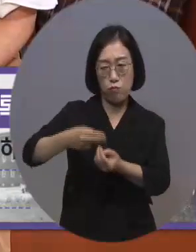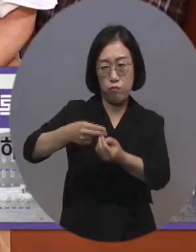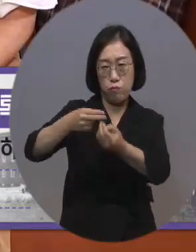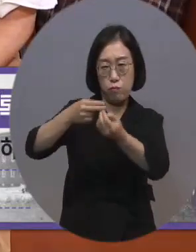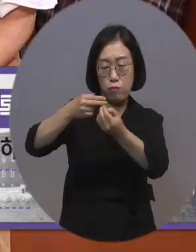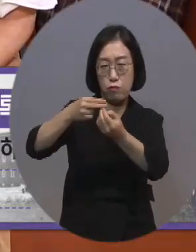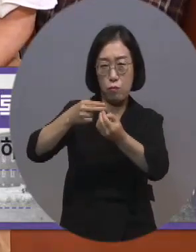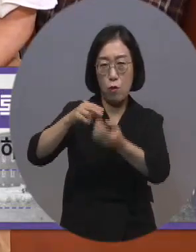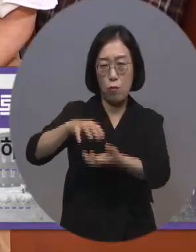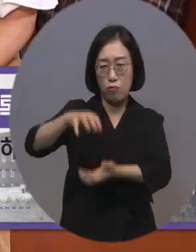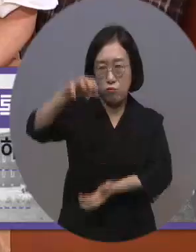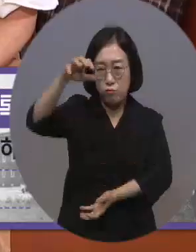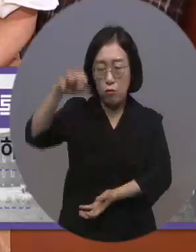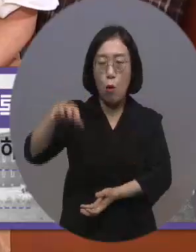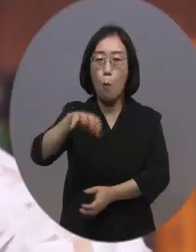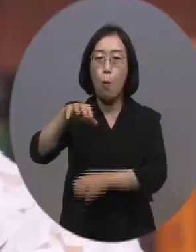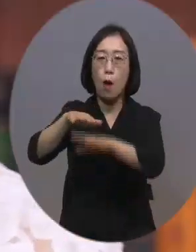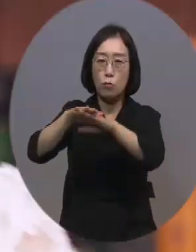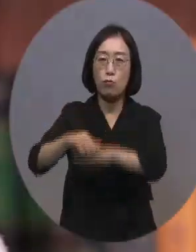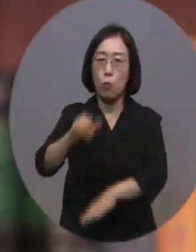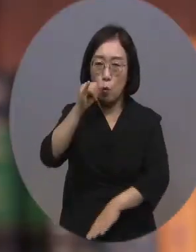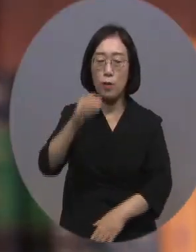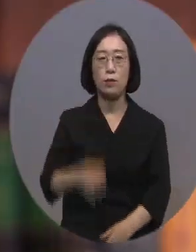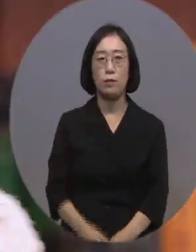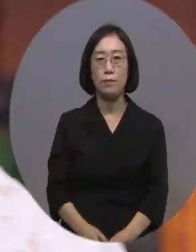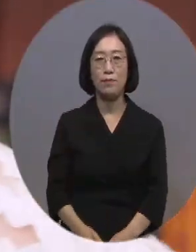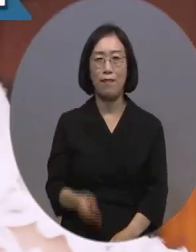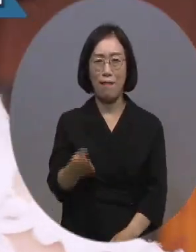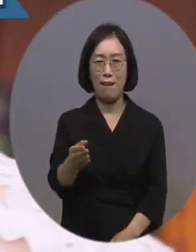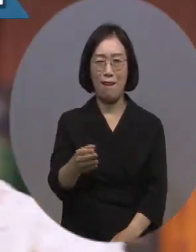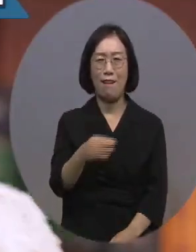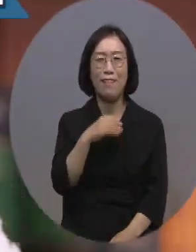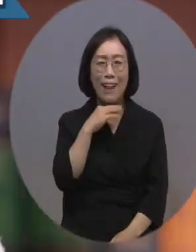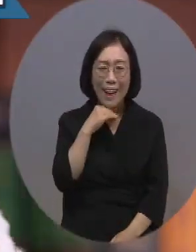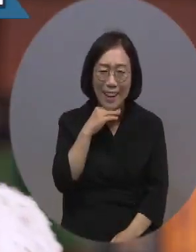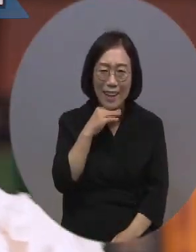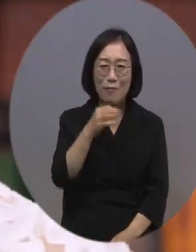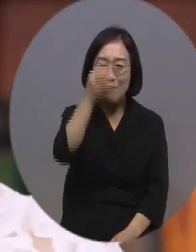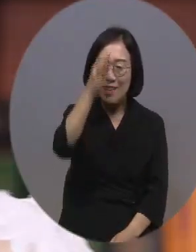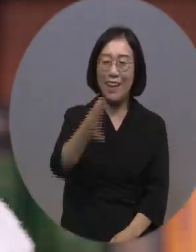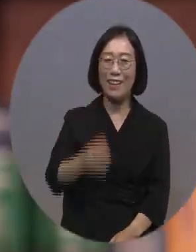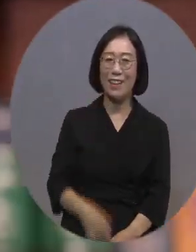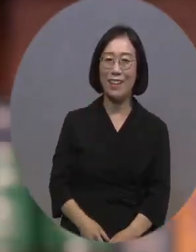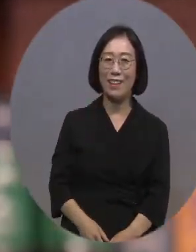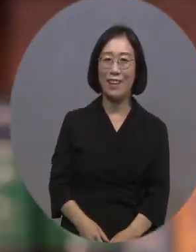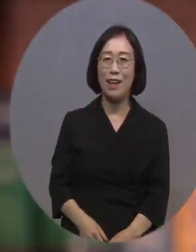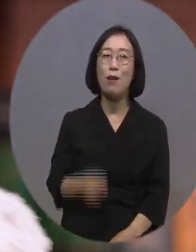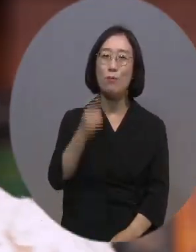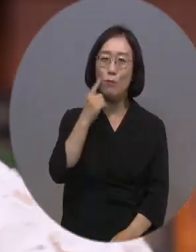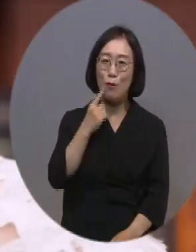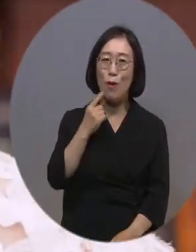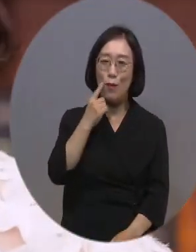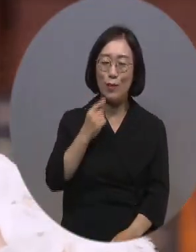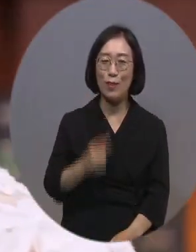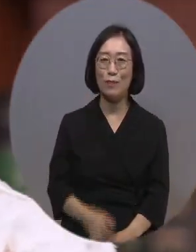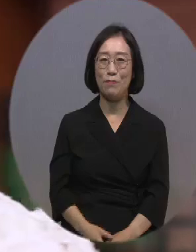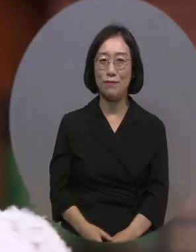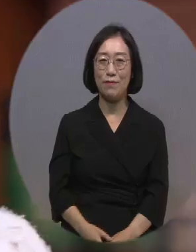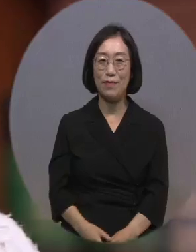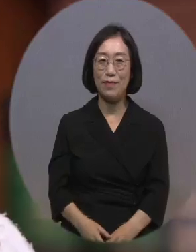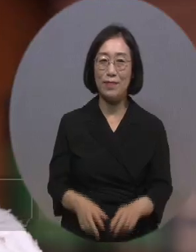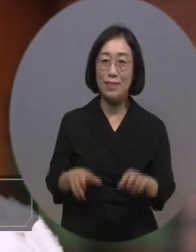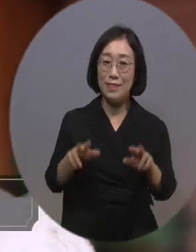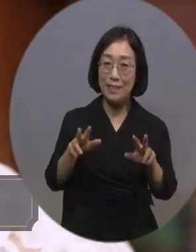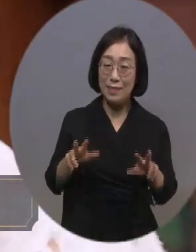데이터베이스를 관리를 했었었거든요. 나이가 자꾸 나이에서 죄송해요. 부러워서 그래요. 맞아요.